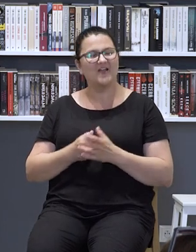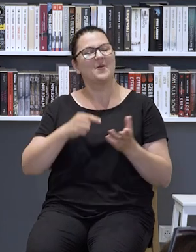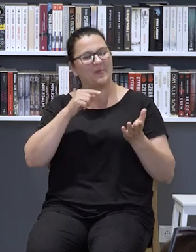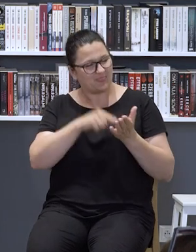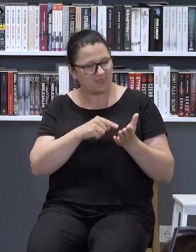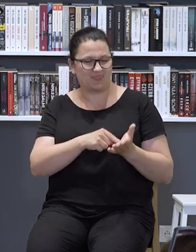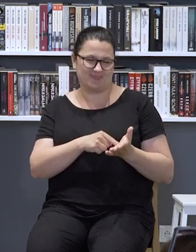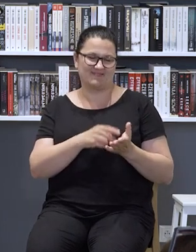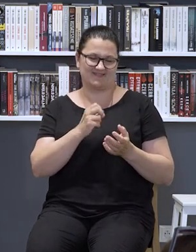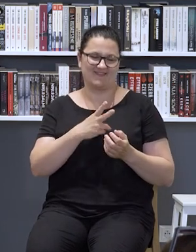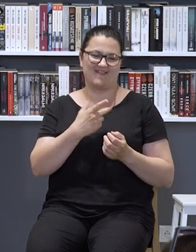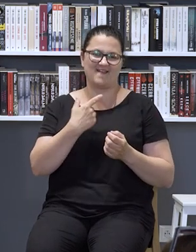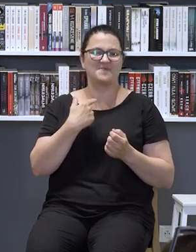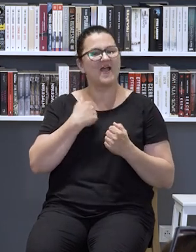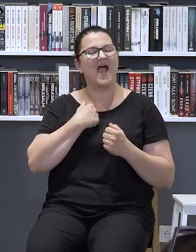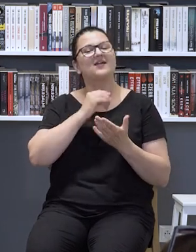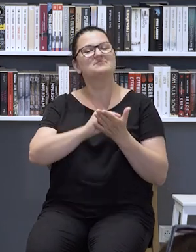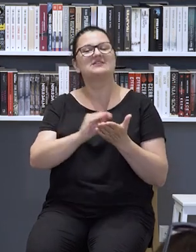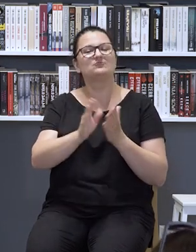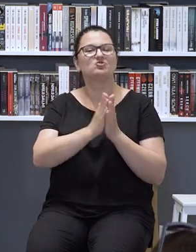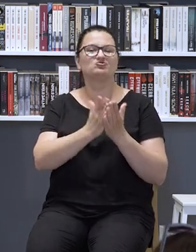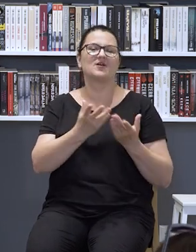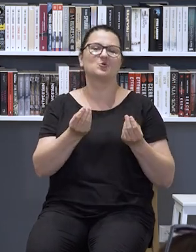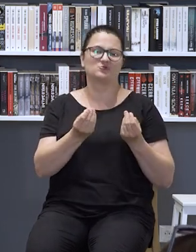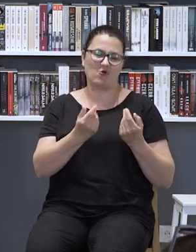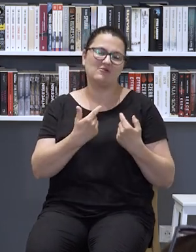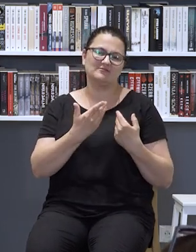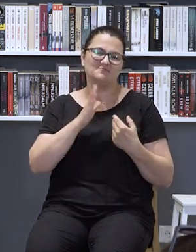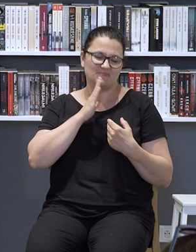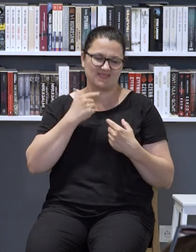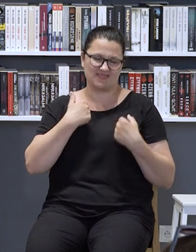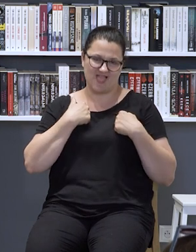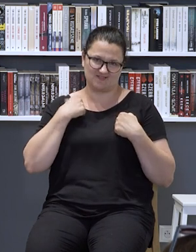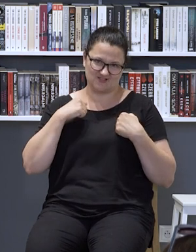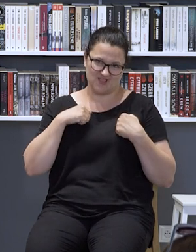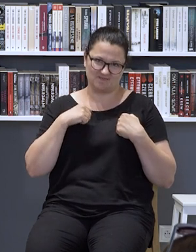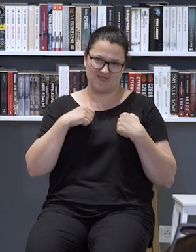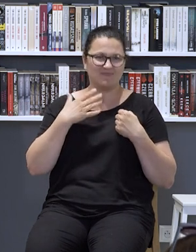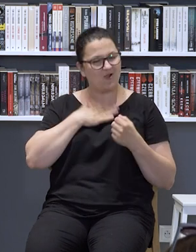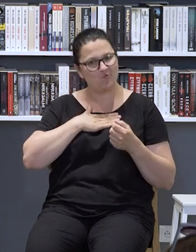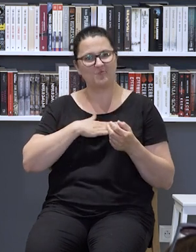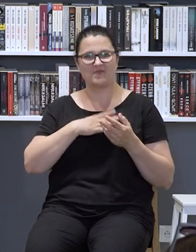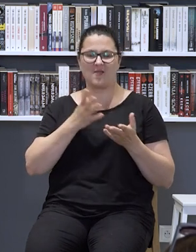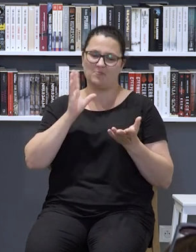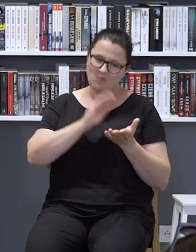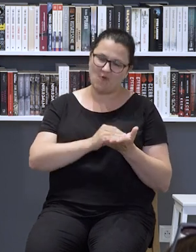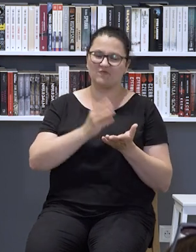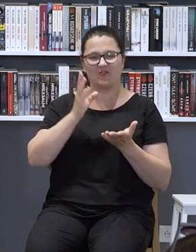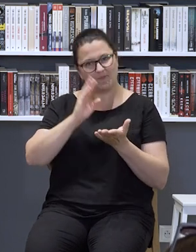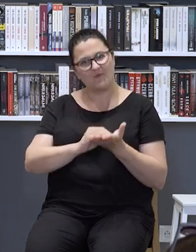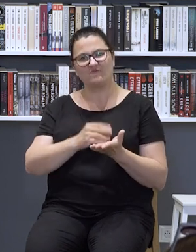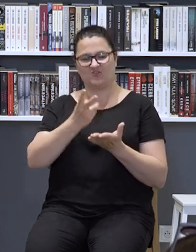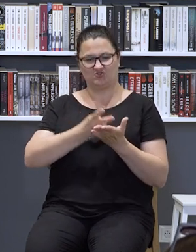Ponieważ ja napisałam tę książkę tak, jakbym pisała dla siebie, tak? A ponieważ sama lubię czytać więcej niż jeden raz i nie lubię książek,